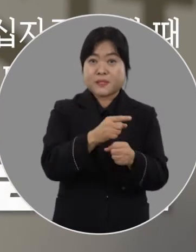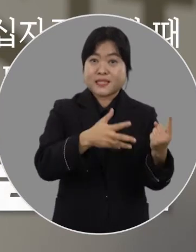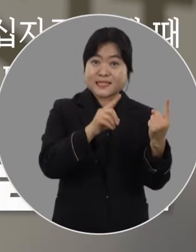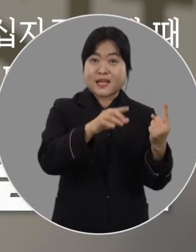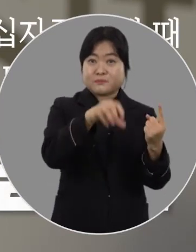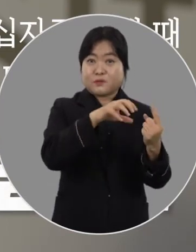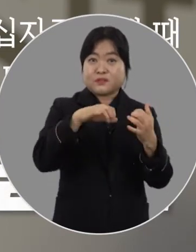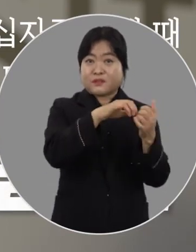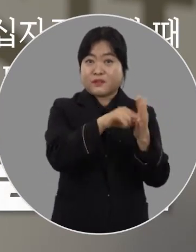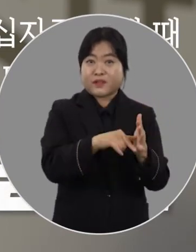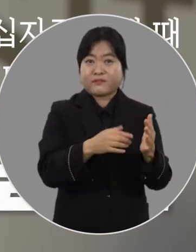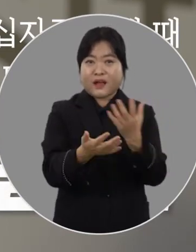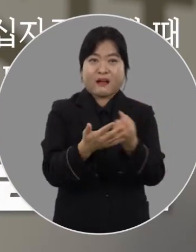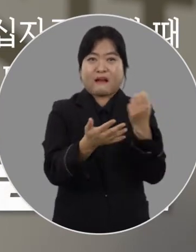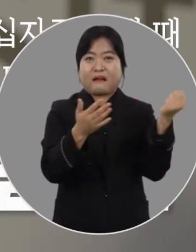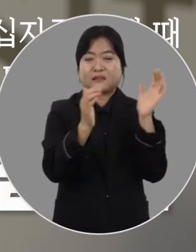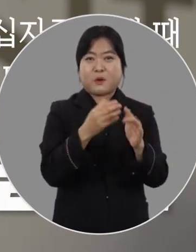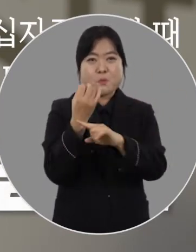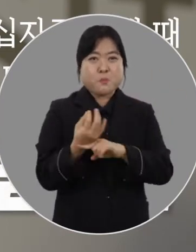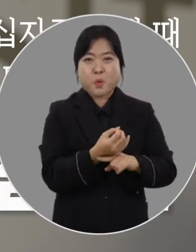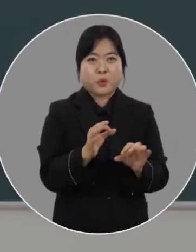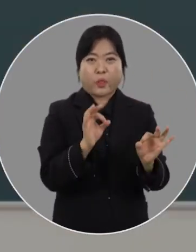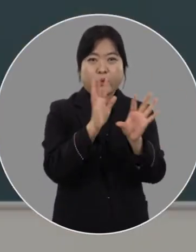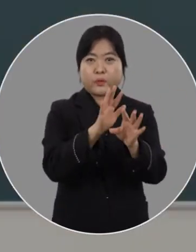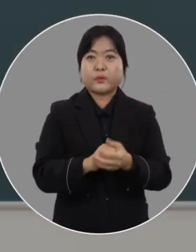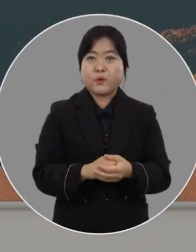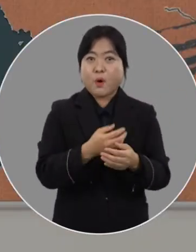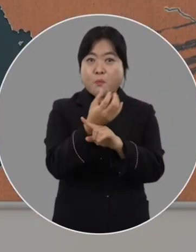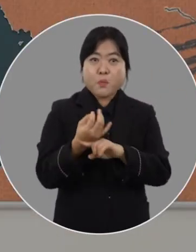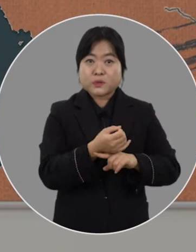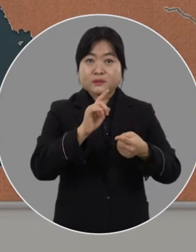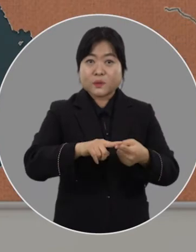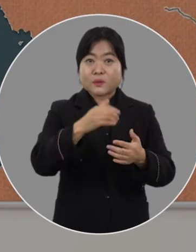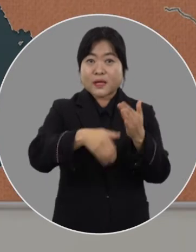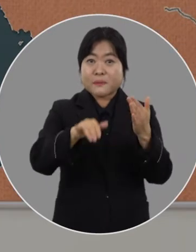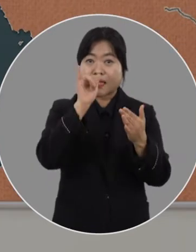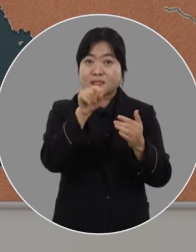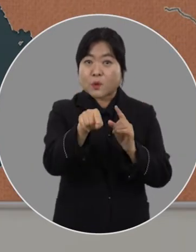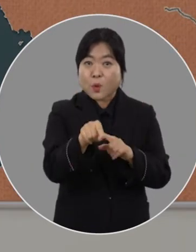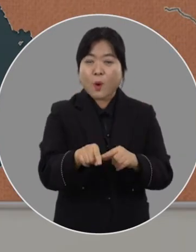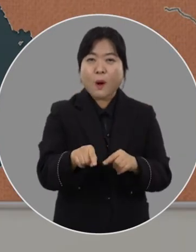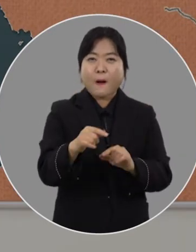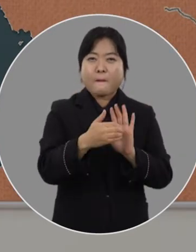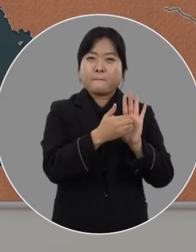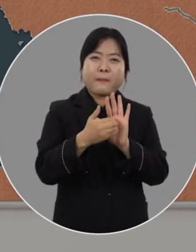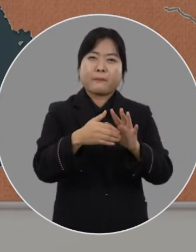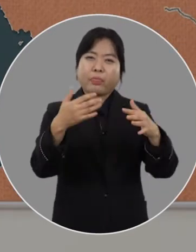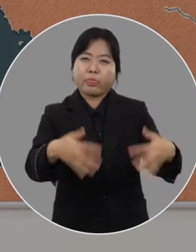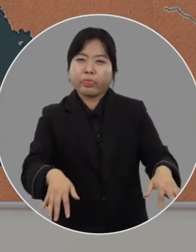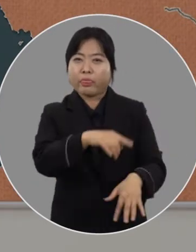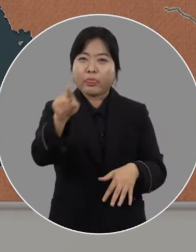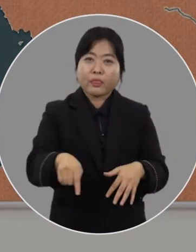1차 십자군 전쟁 때 다 약탈되었기 때문에 보석이 존재하지 않았고요. 보석이 그대로 남아 있었고 방비가 나름대로